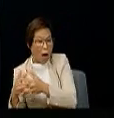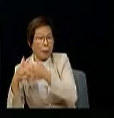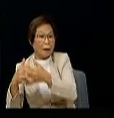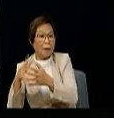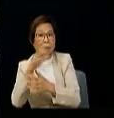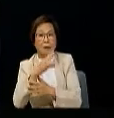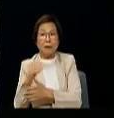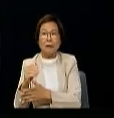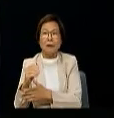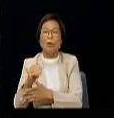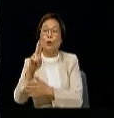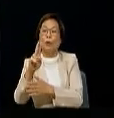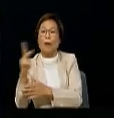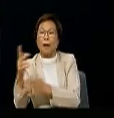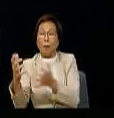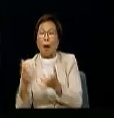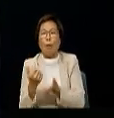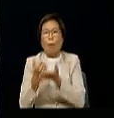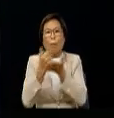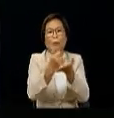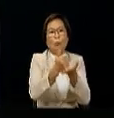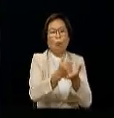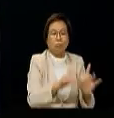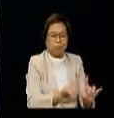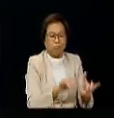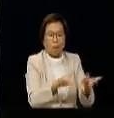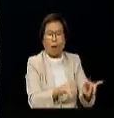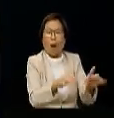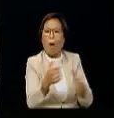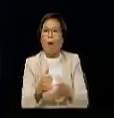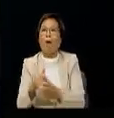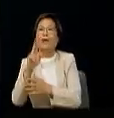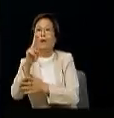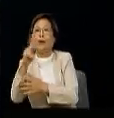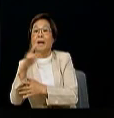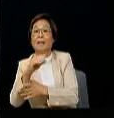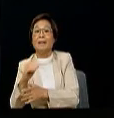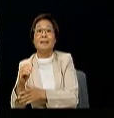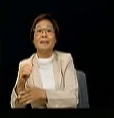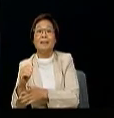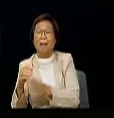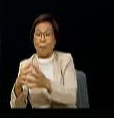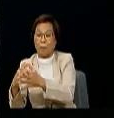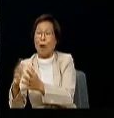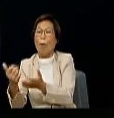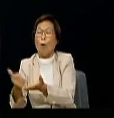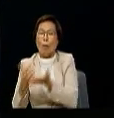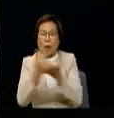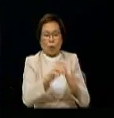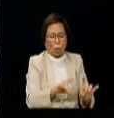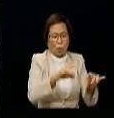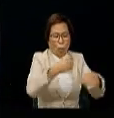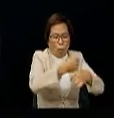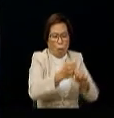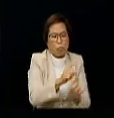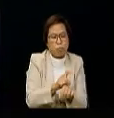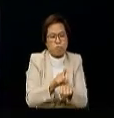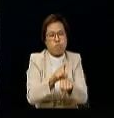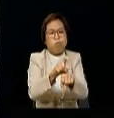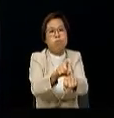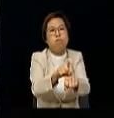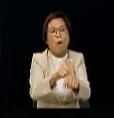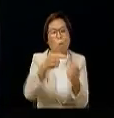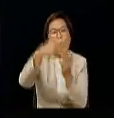dan nilai The Kingdom nak bantu osphilia nah buat kapal selam ya Project yang dipanggil